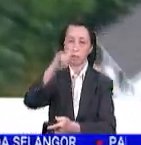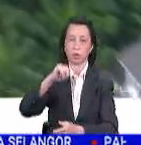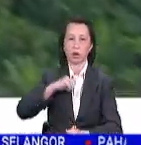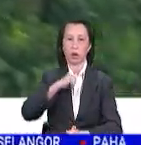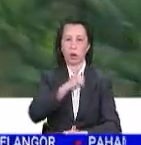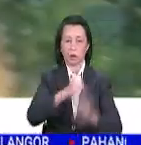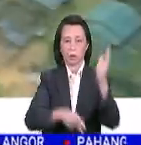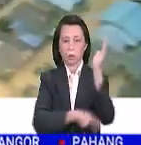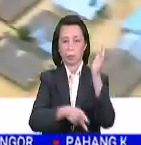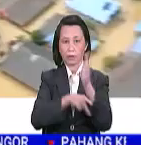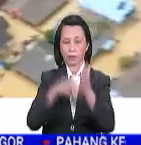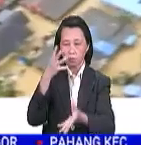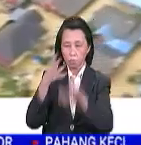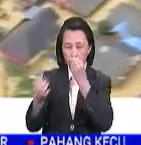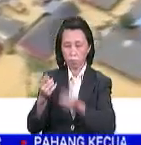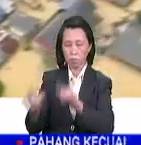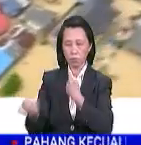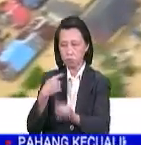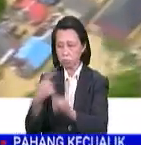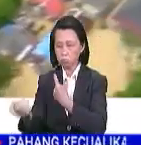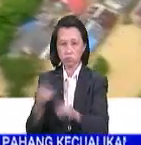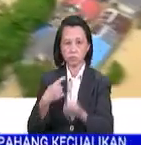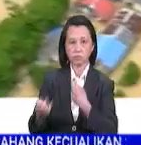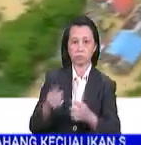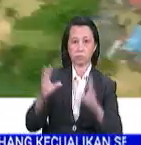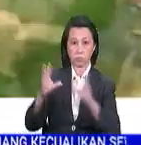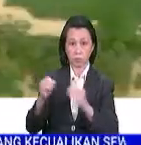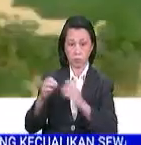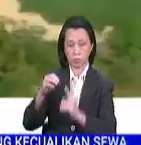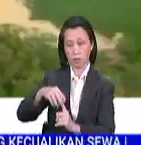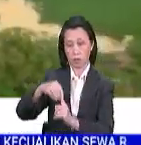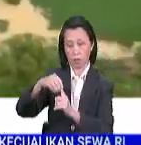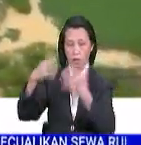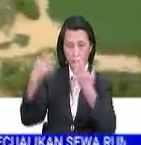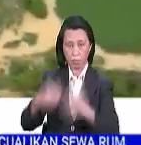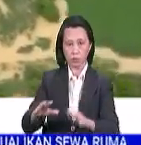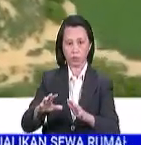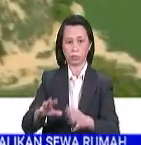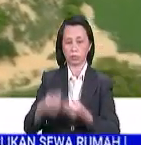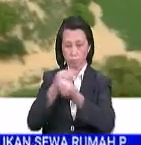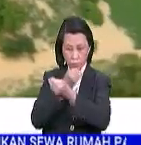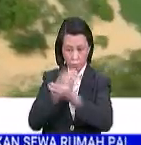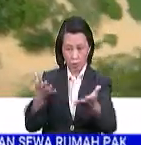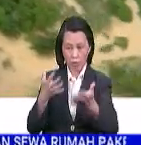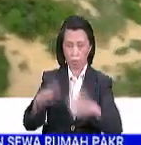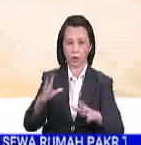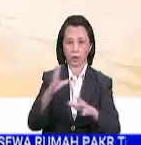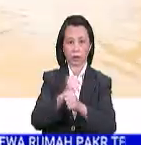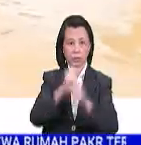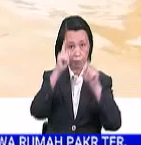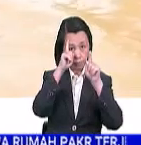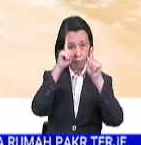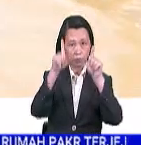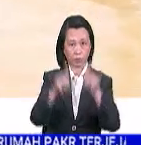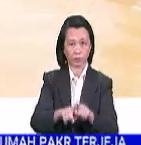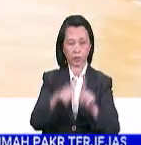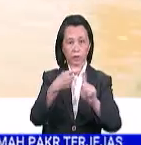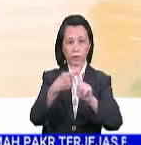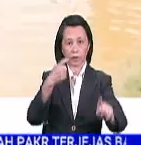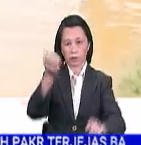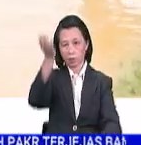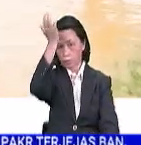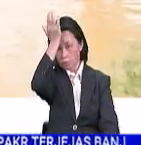oli-oli paling mendapat maklum balas pelaksanaan musyawarah host tersebut telah disumpah maklum jangan mendapat perkenan yang di-pertuan